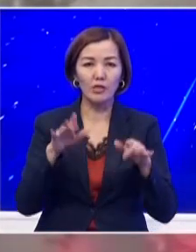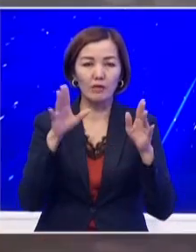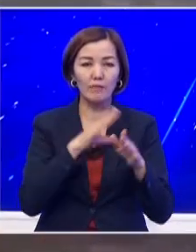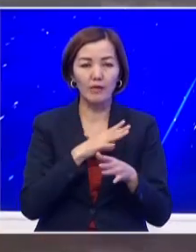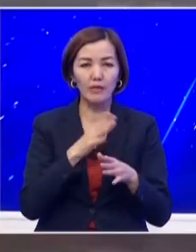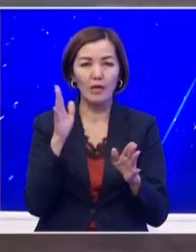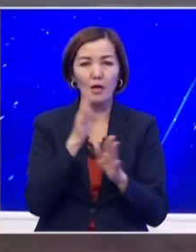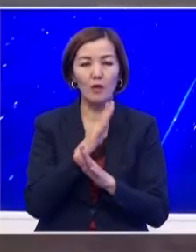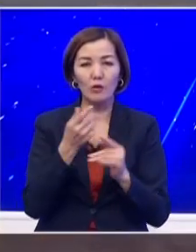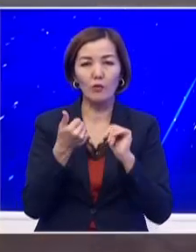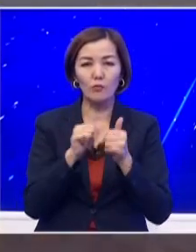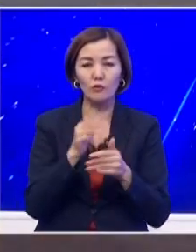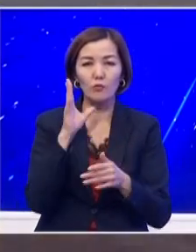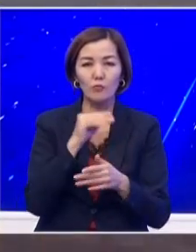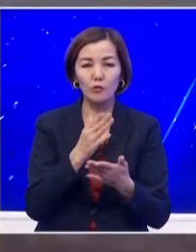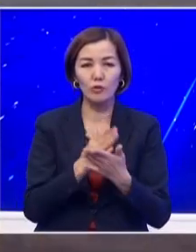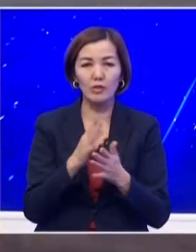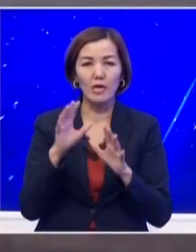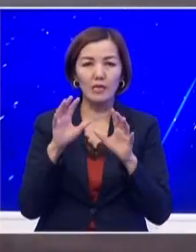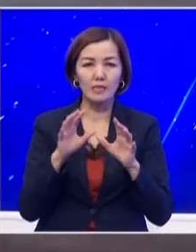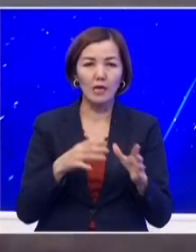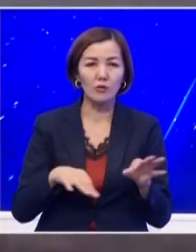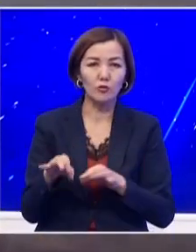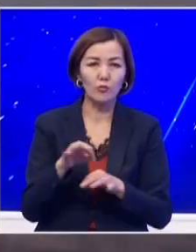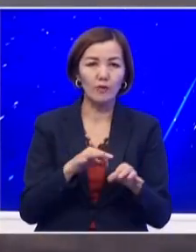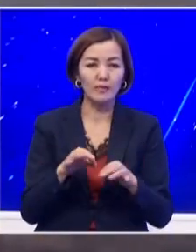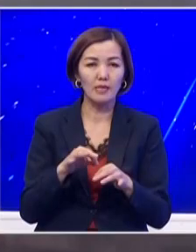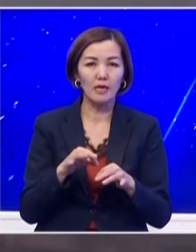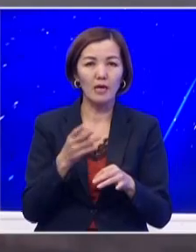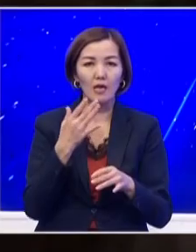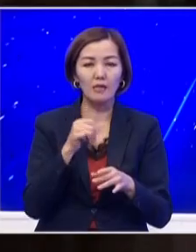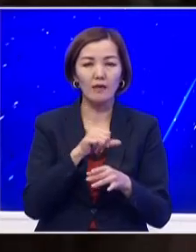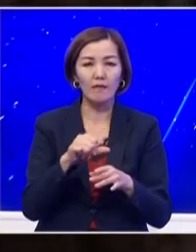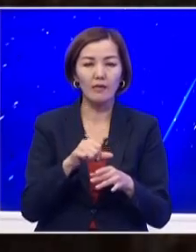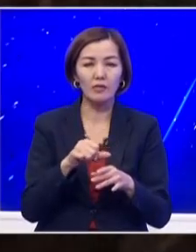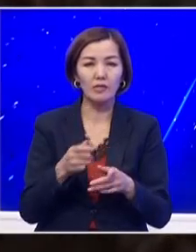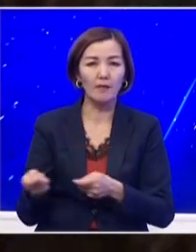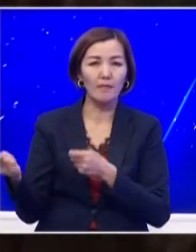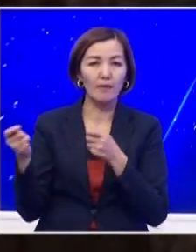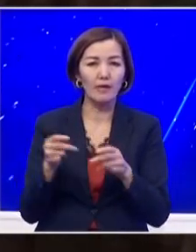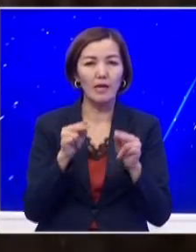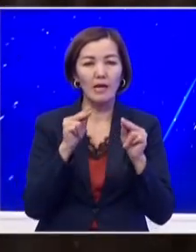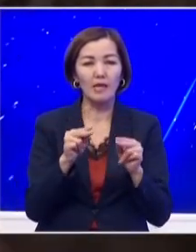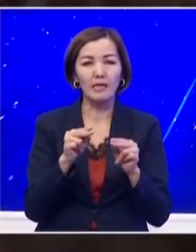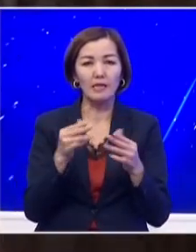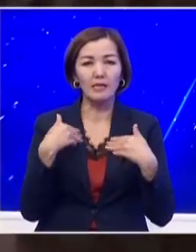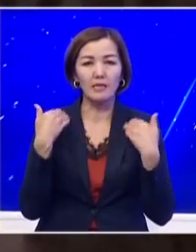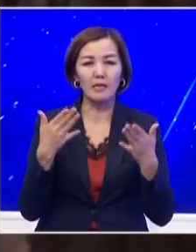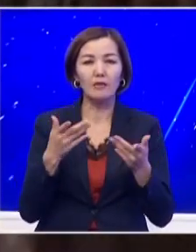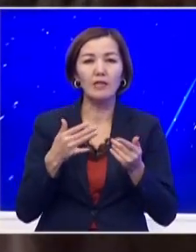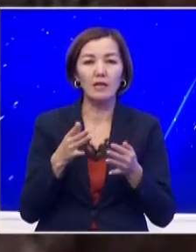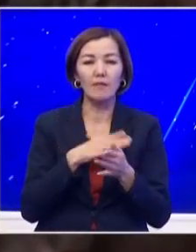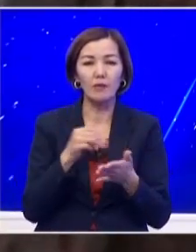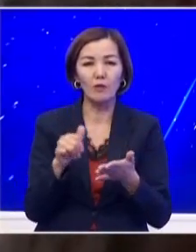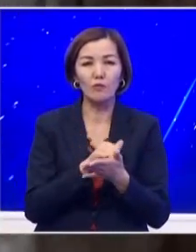Бұл климаттың өзгеруіне әкеледі. Заң жобасы Еуроодақ нарығына тауар жеткізетін барлық компаниялардан адалдық декларациясын ұсынуды талап етеді. Бұл